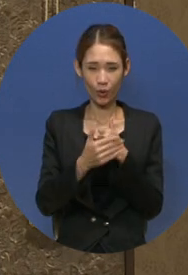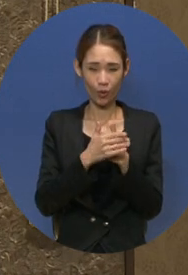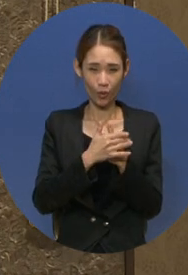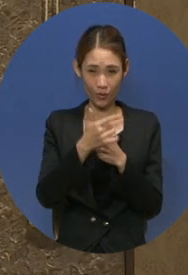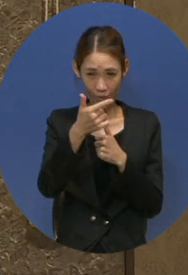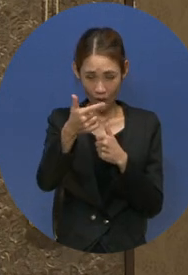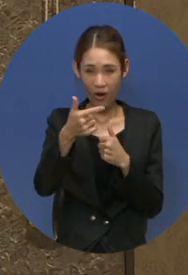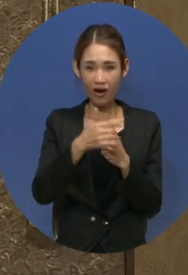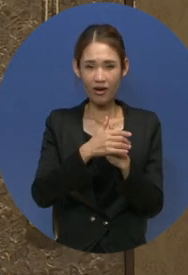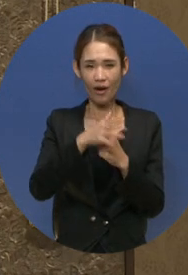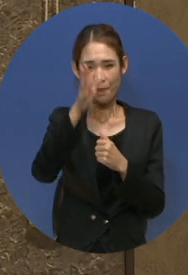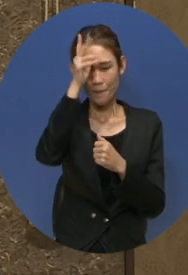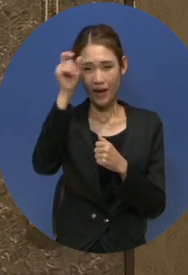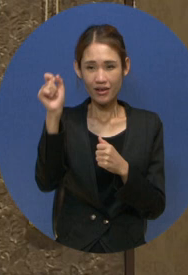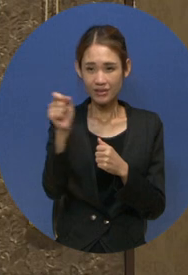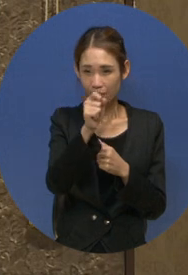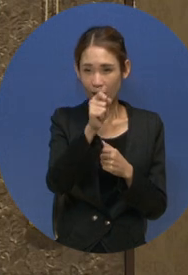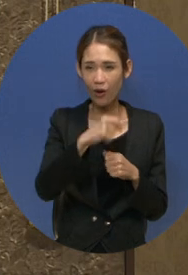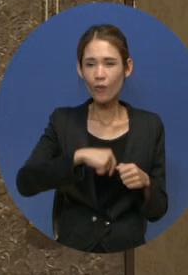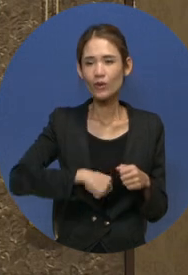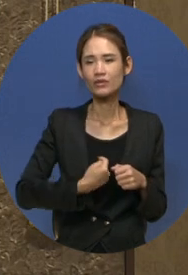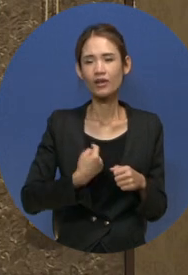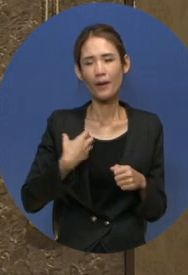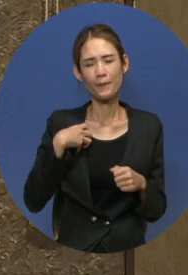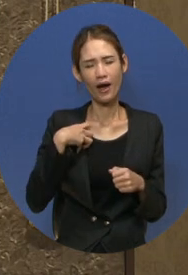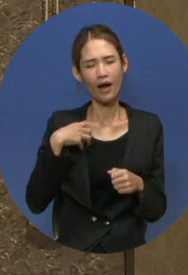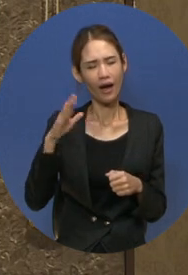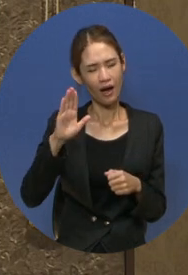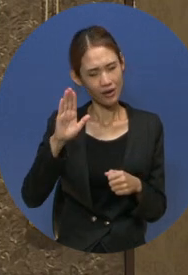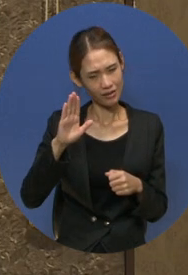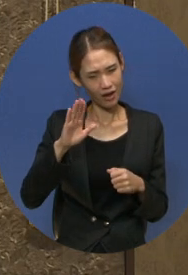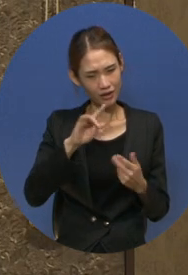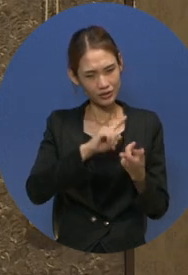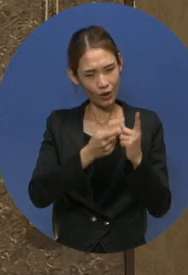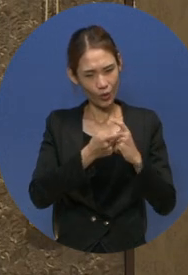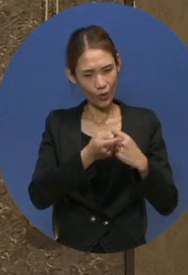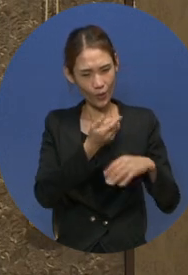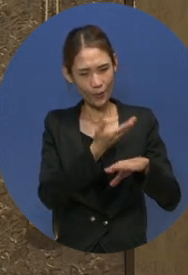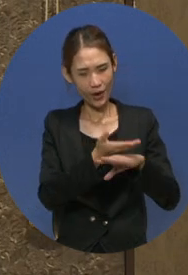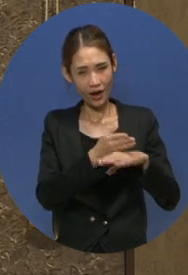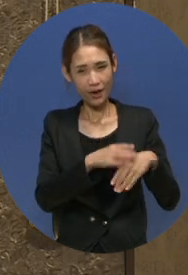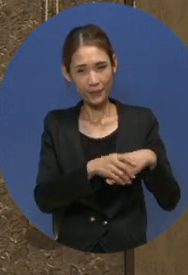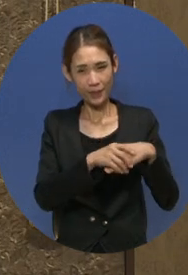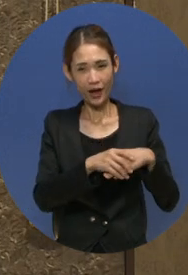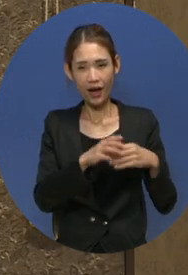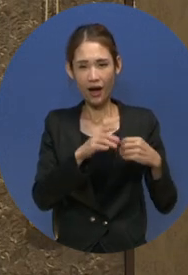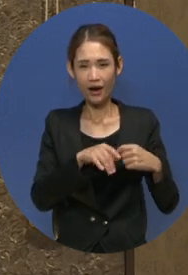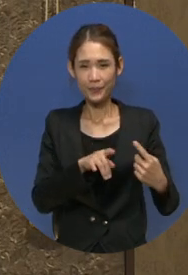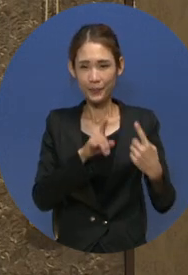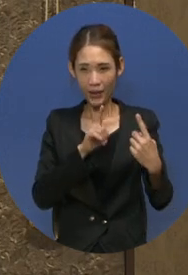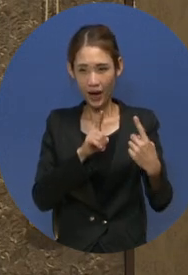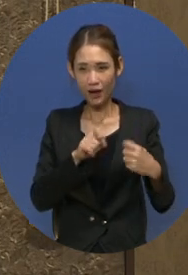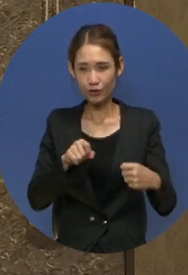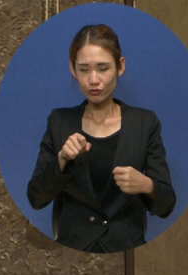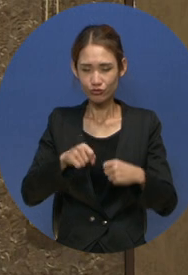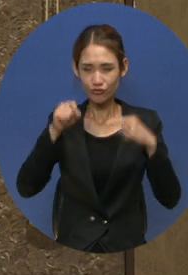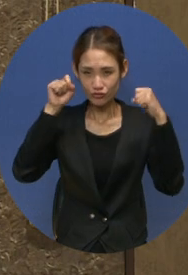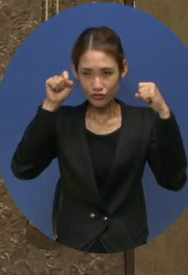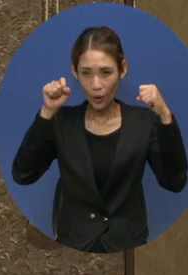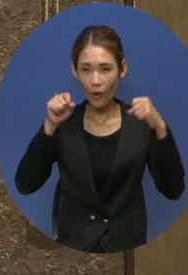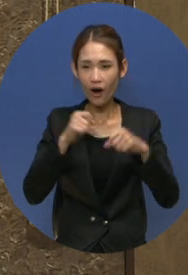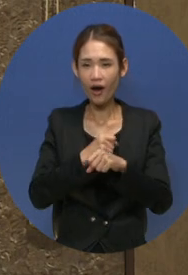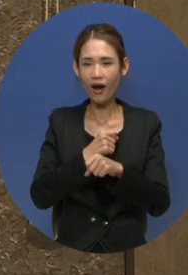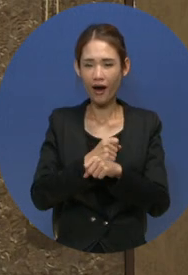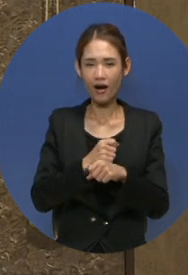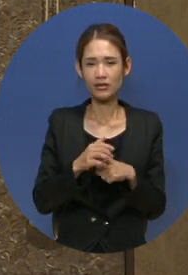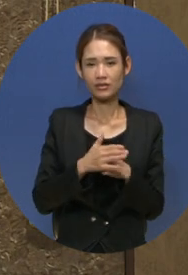그리고 이 배드민턴이 혼자 하는 운동이 아니잖아요. 이렇게 파트너가 있잖아요. 그렇죠. 누군가가 있잖아요. 그러면 그 상대하기도 맞춰야 되고 그러면서 그